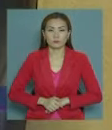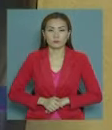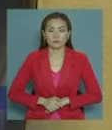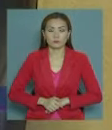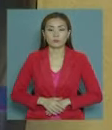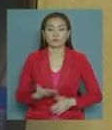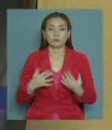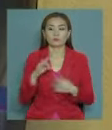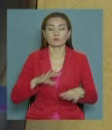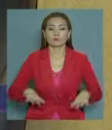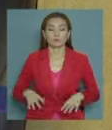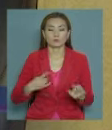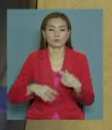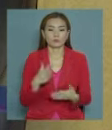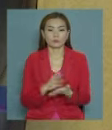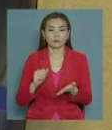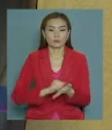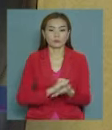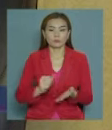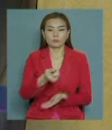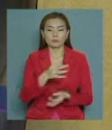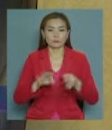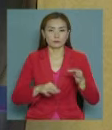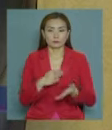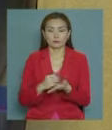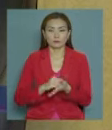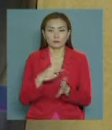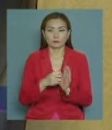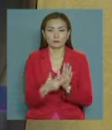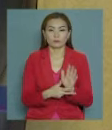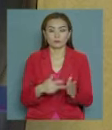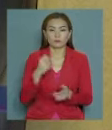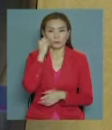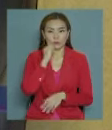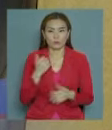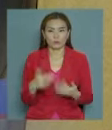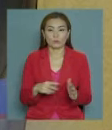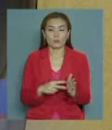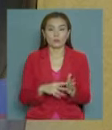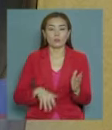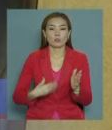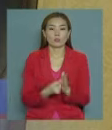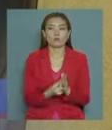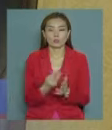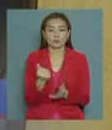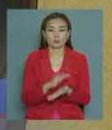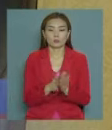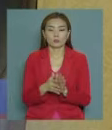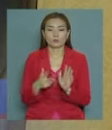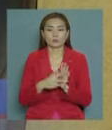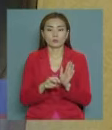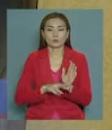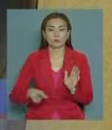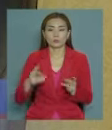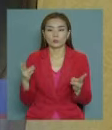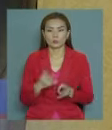Что касается ипподрома, у нас есть документ ПСД. Документ 2018 года устарел. Сумма выделенных на него средств составляет более 800